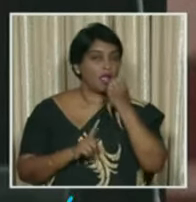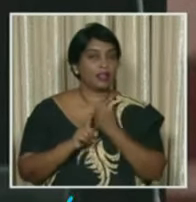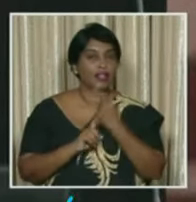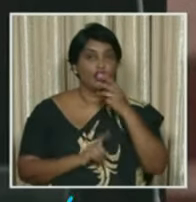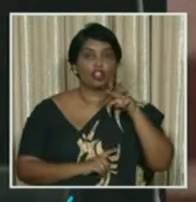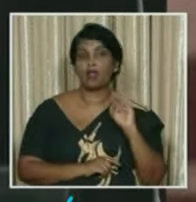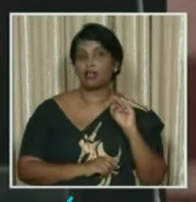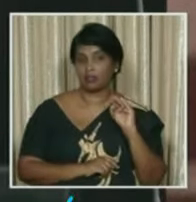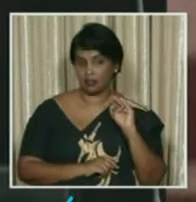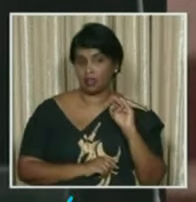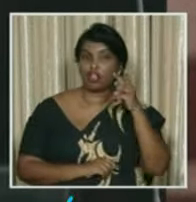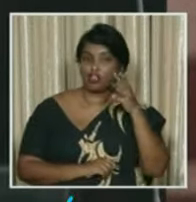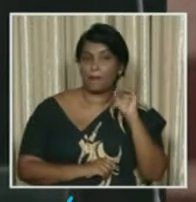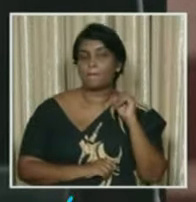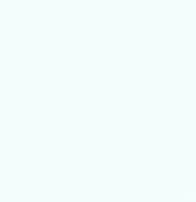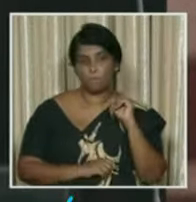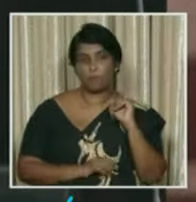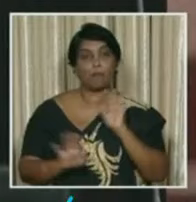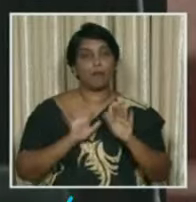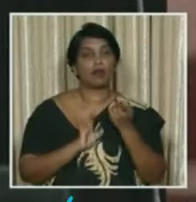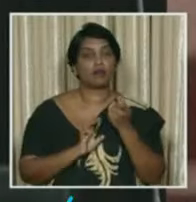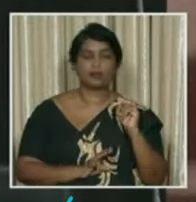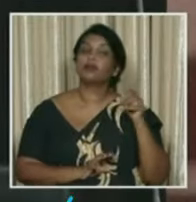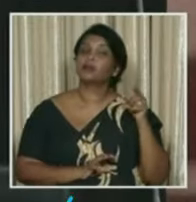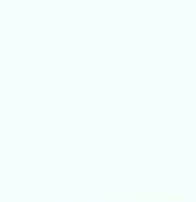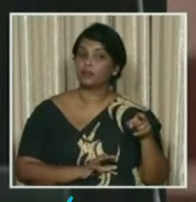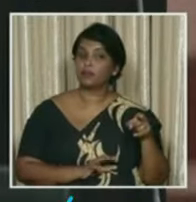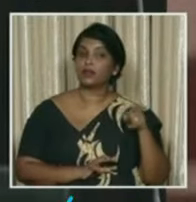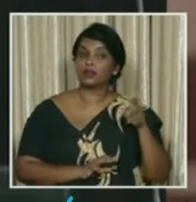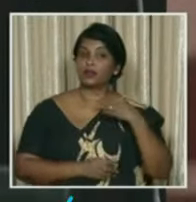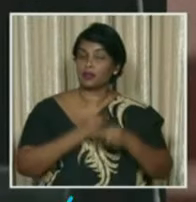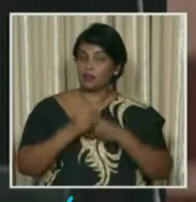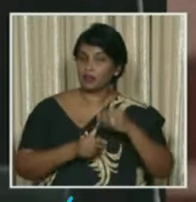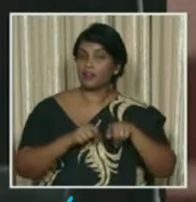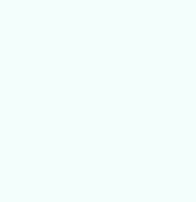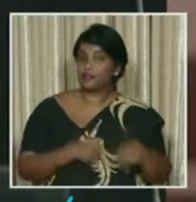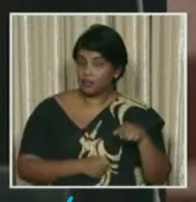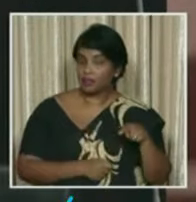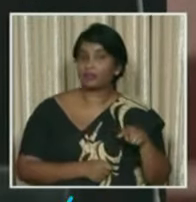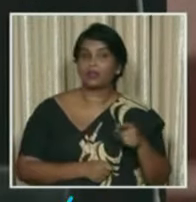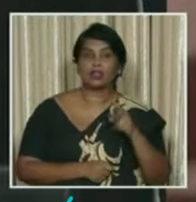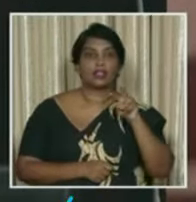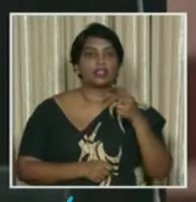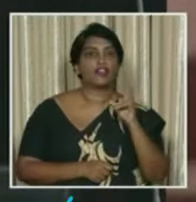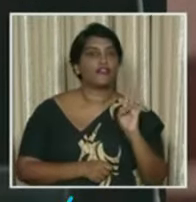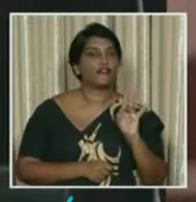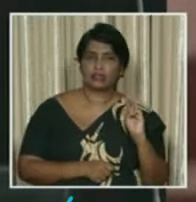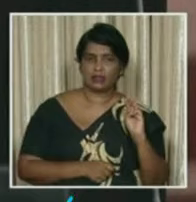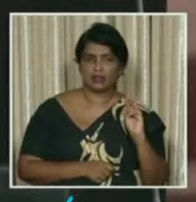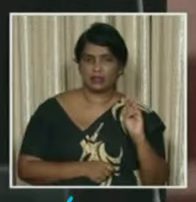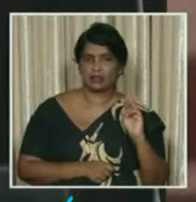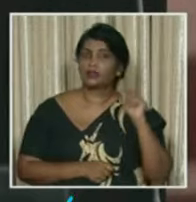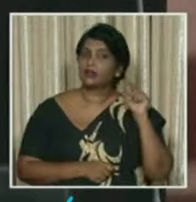රුපියල් 340යි 350යි. පාලන මිලක් තියෙනවා 260කට. මේකේ නිෂ්පාදන වියදම වෙන්නේ රුපියල් 225යි